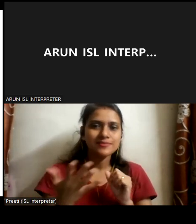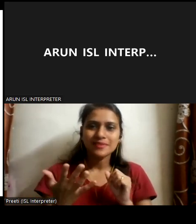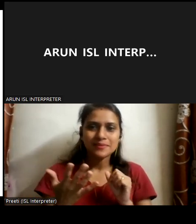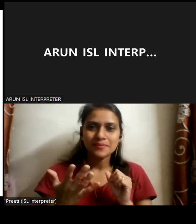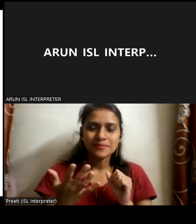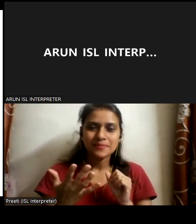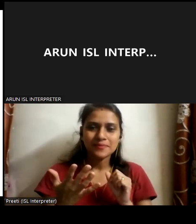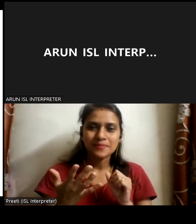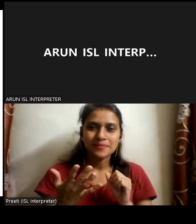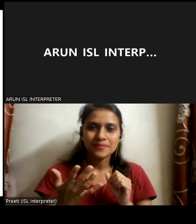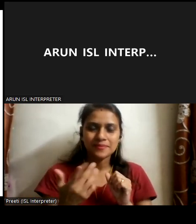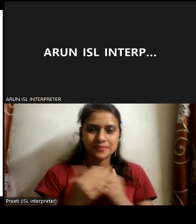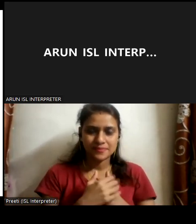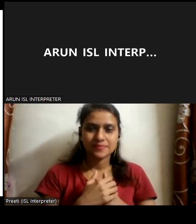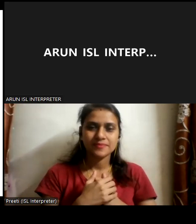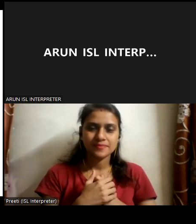हो, ठीक है।